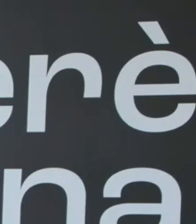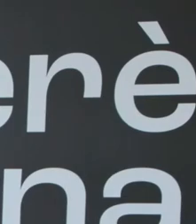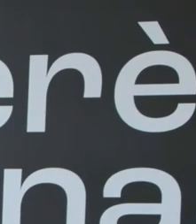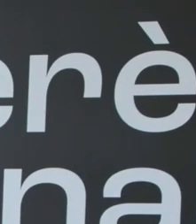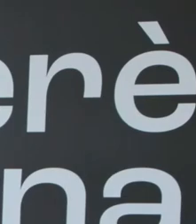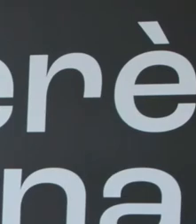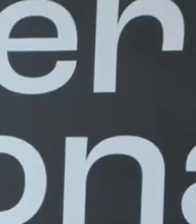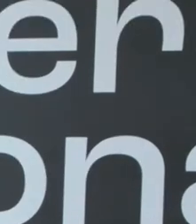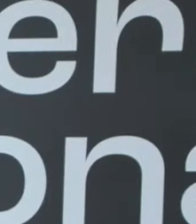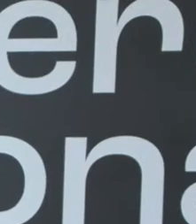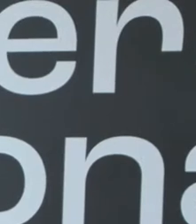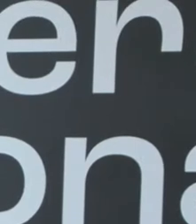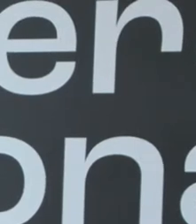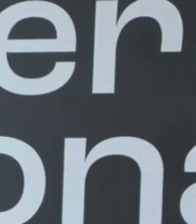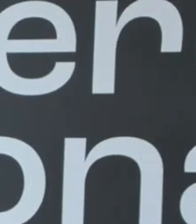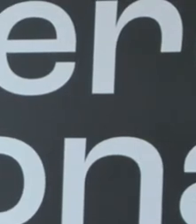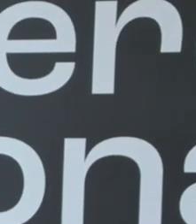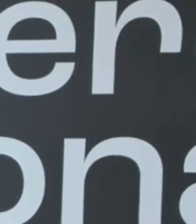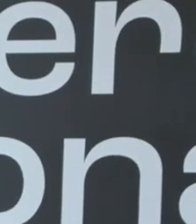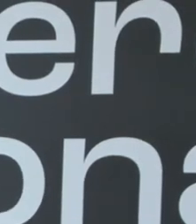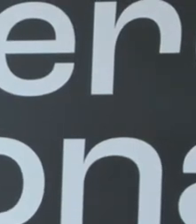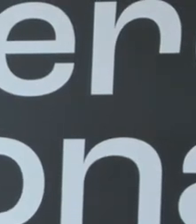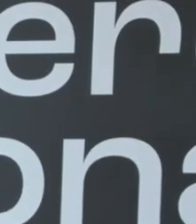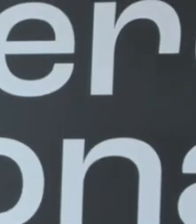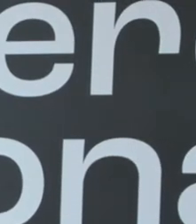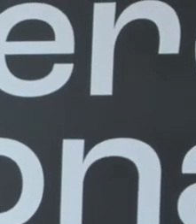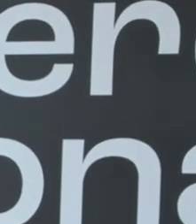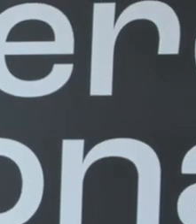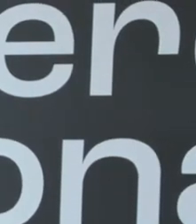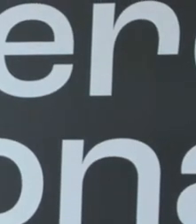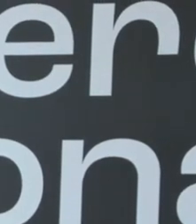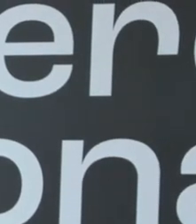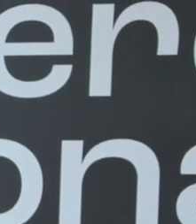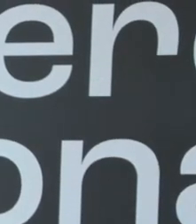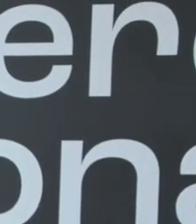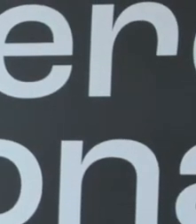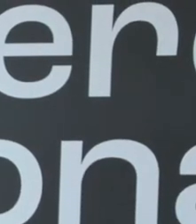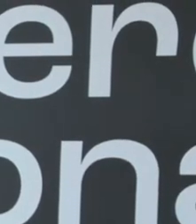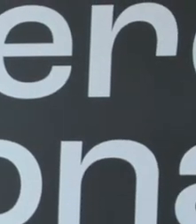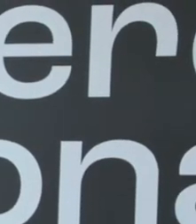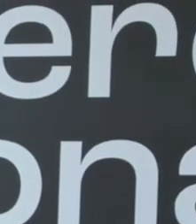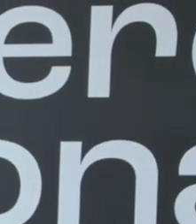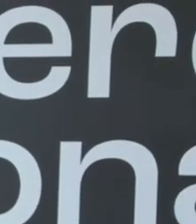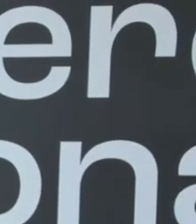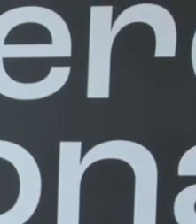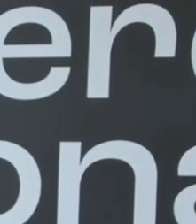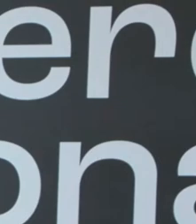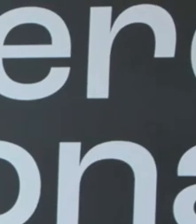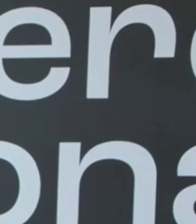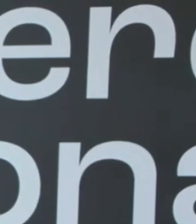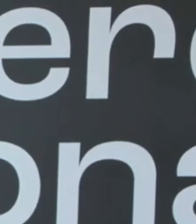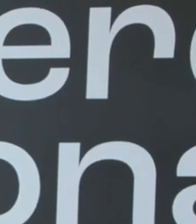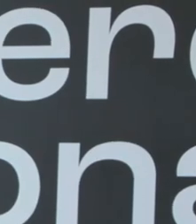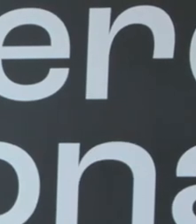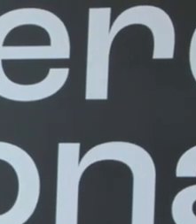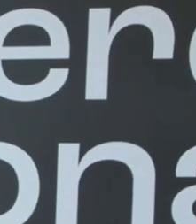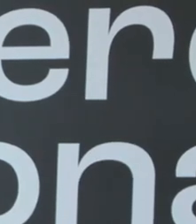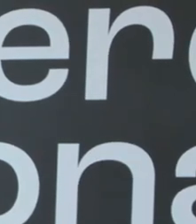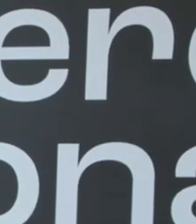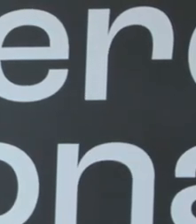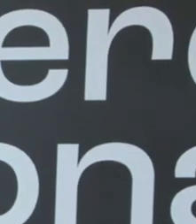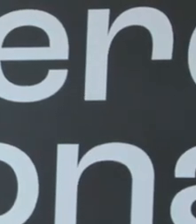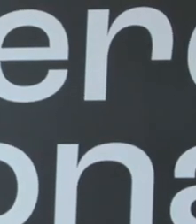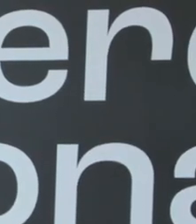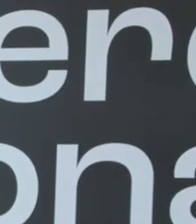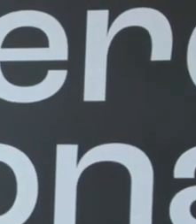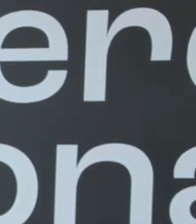de recomençar. Necessitem tindre un discurs clar, que sigui un discurs que ens permeti saber que la nostra causa